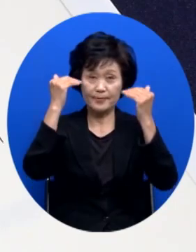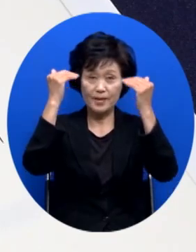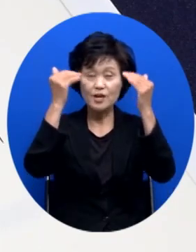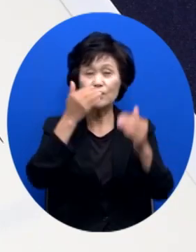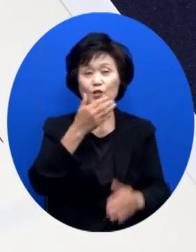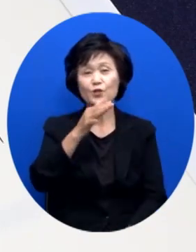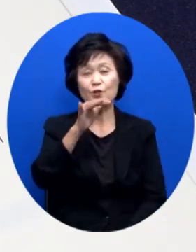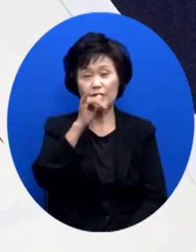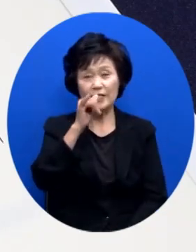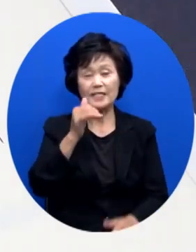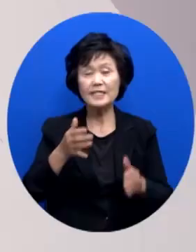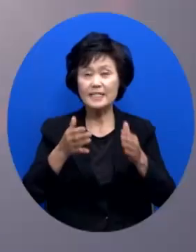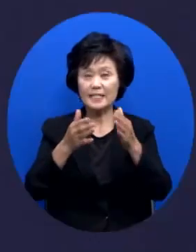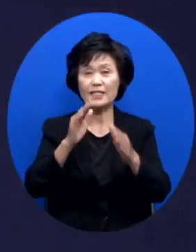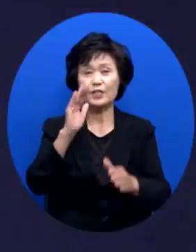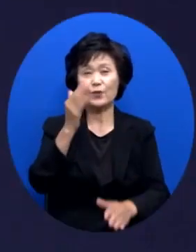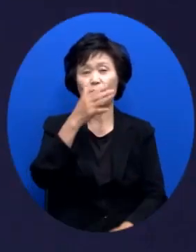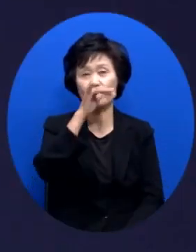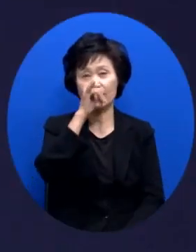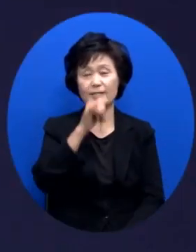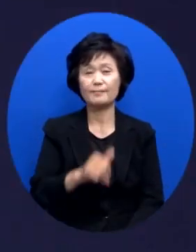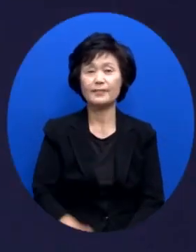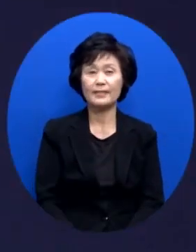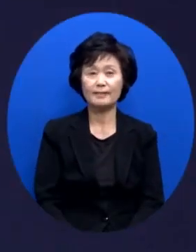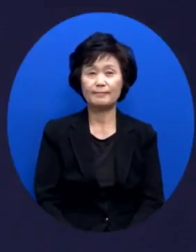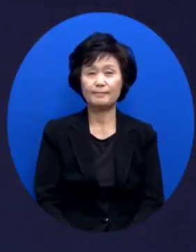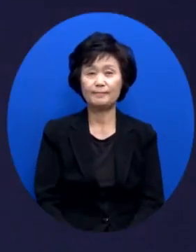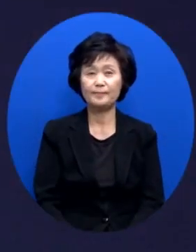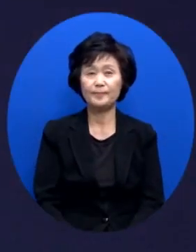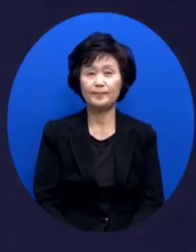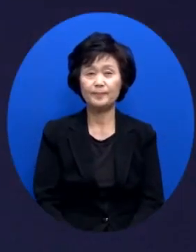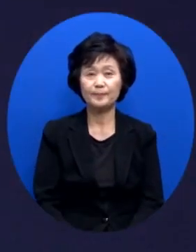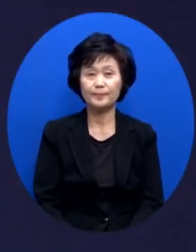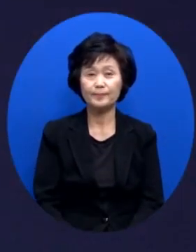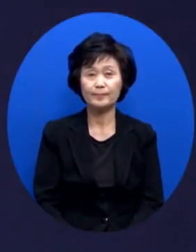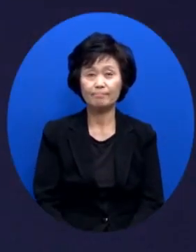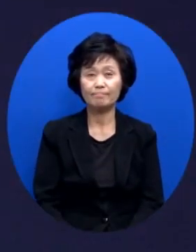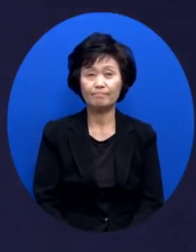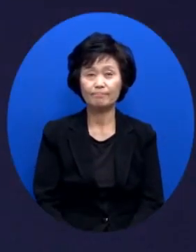통로가 되고 있습니다. CTS 뉴스 김인혜입니다.